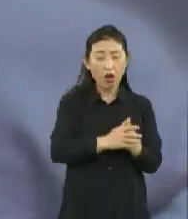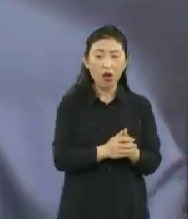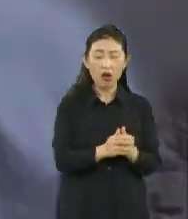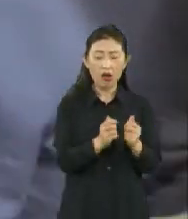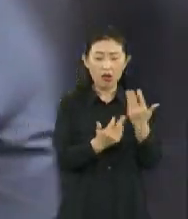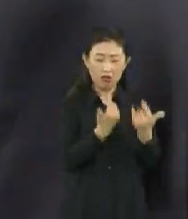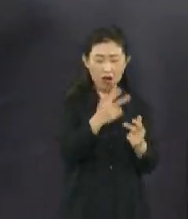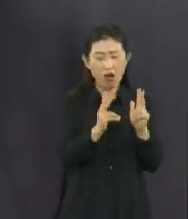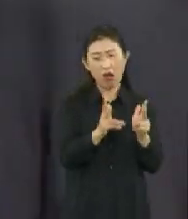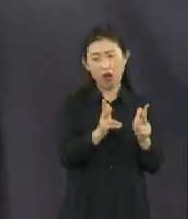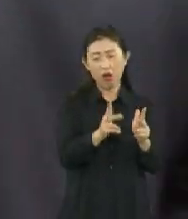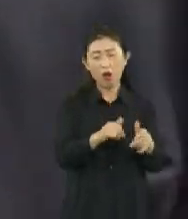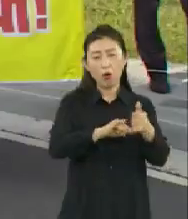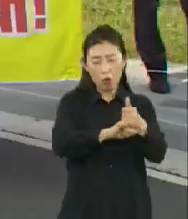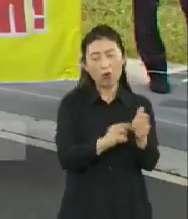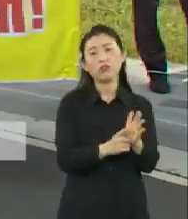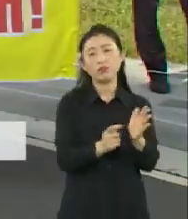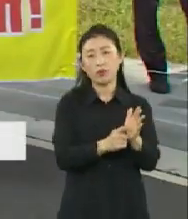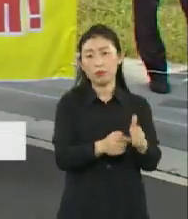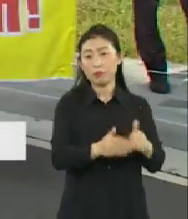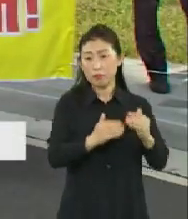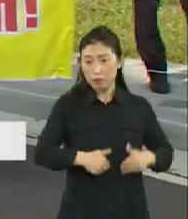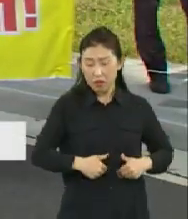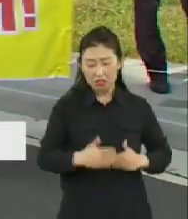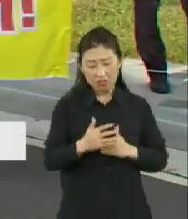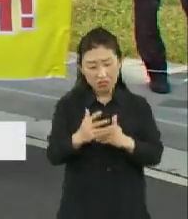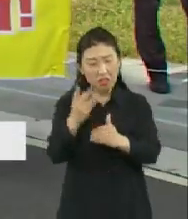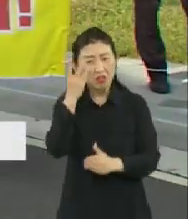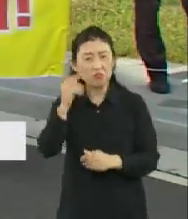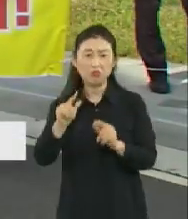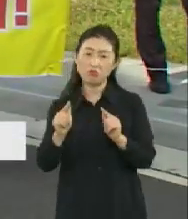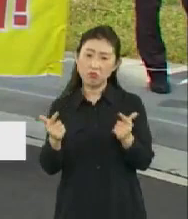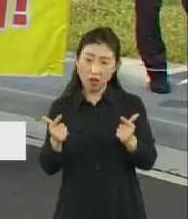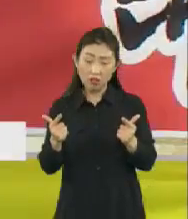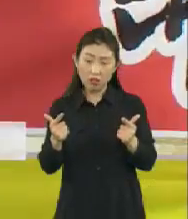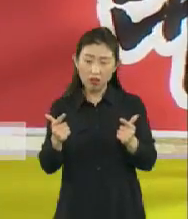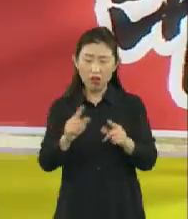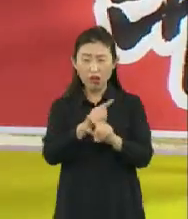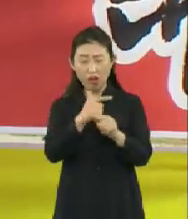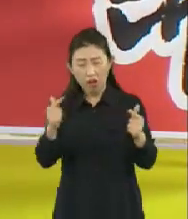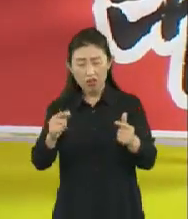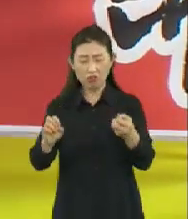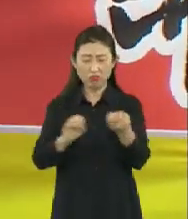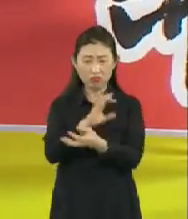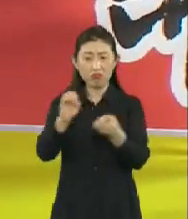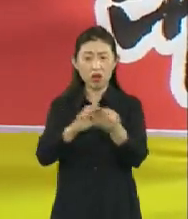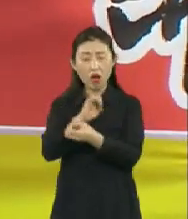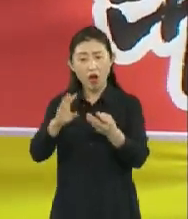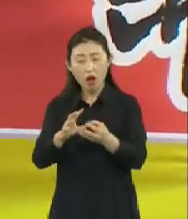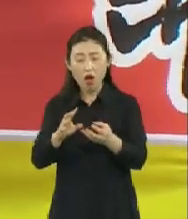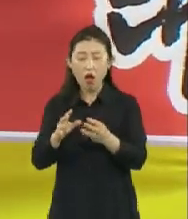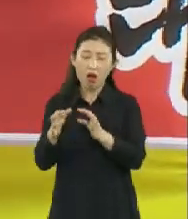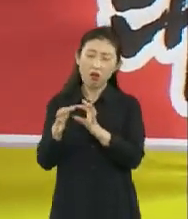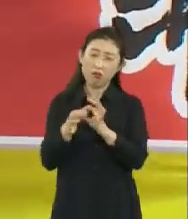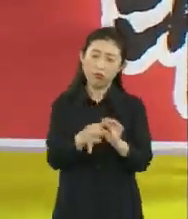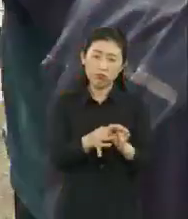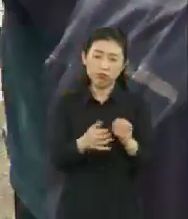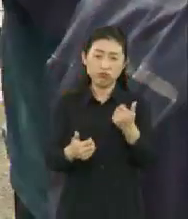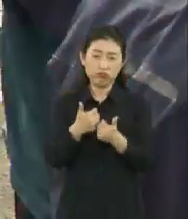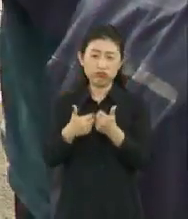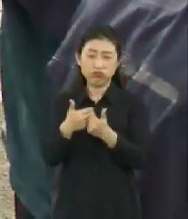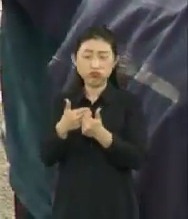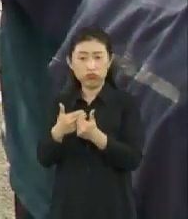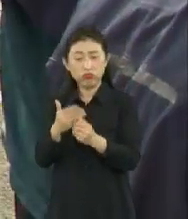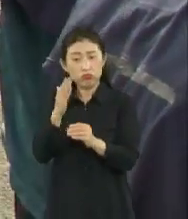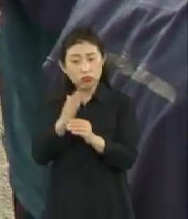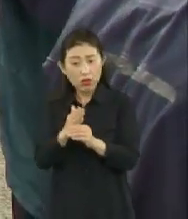매우 시급합니다. 하지만 진행 절차가 매끄럽지 않은 탓에 온갖 송사에다 실력 저지가 얽히면서 소각장